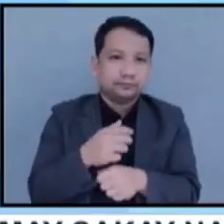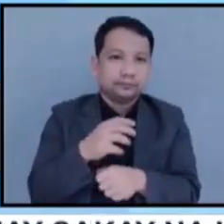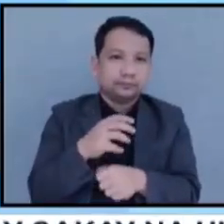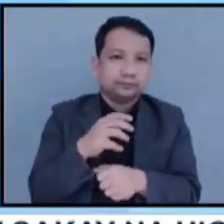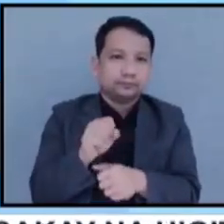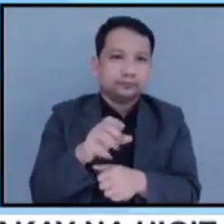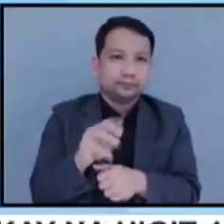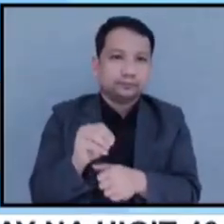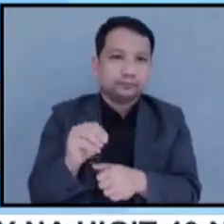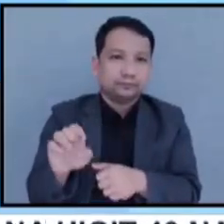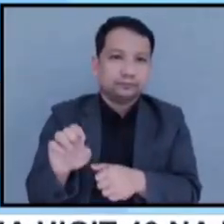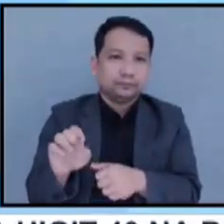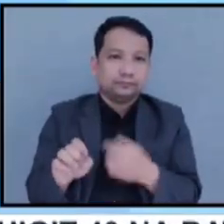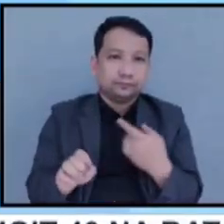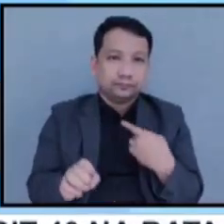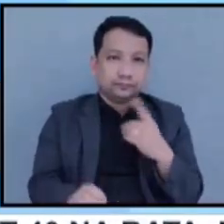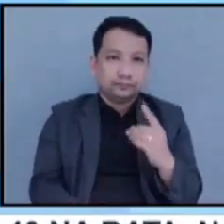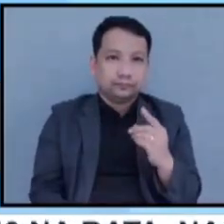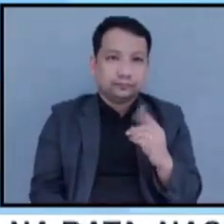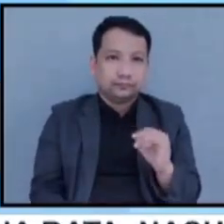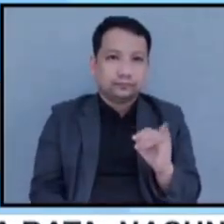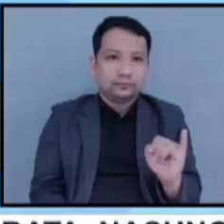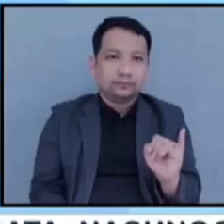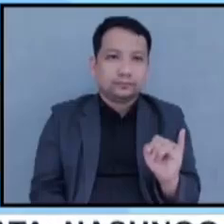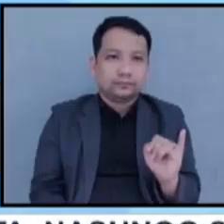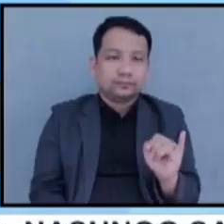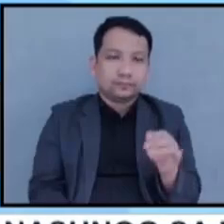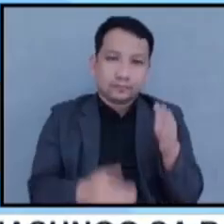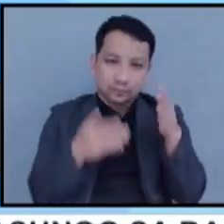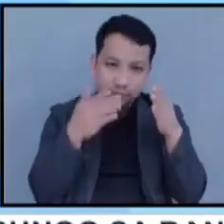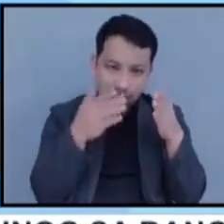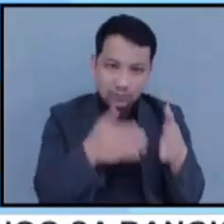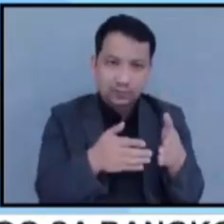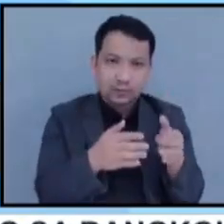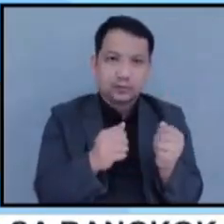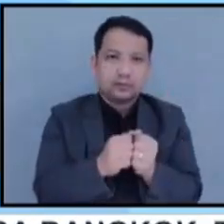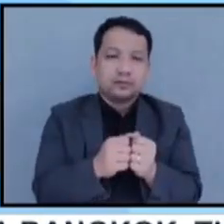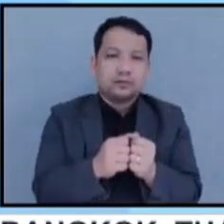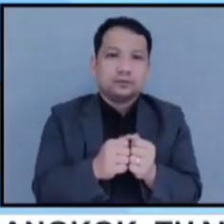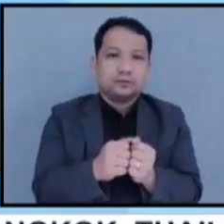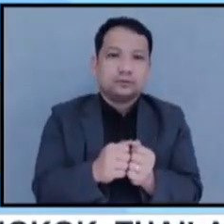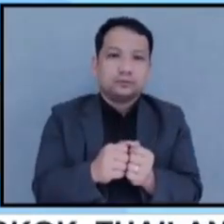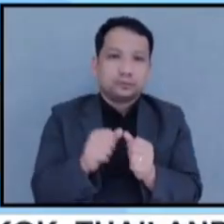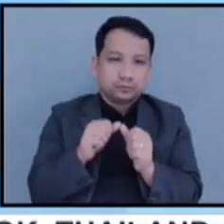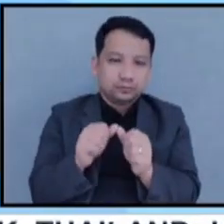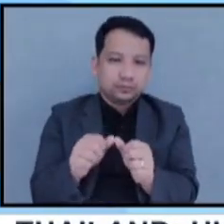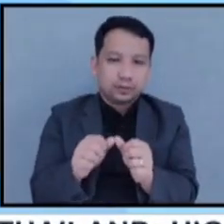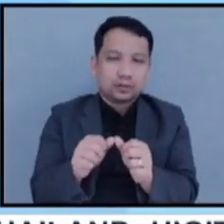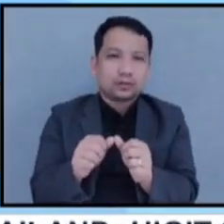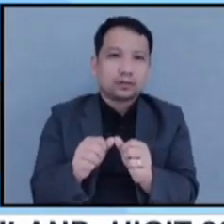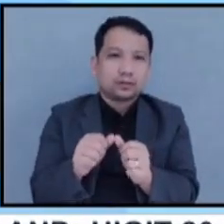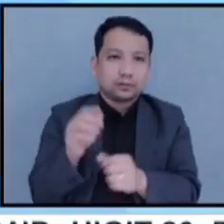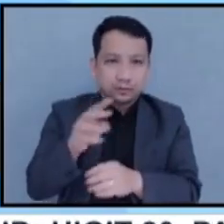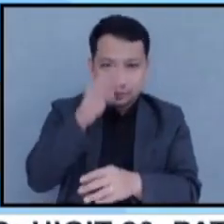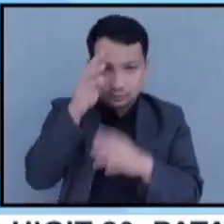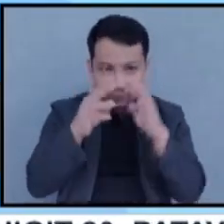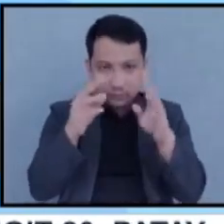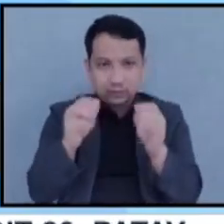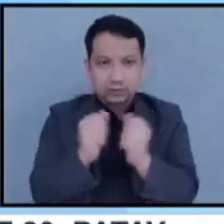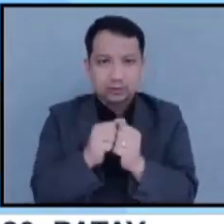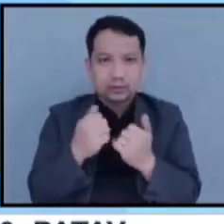SMEs. Ang DTI po ngayon, ang pinupurso po niya is efforts on sustainability and